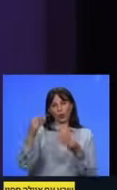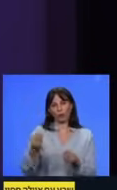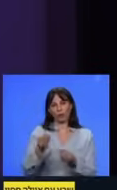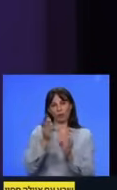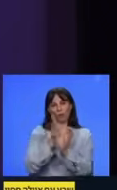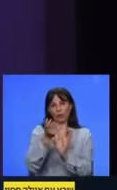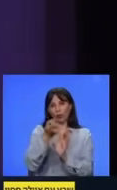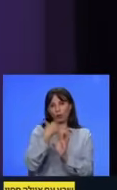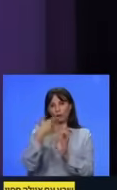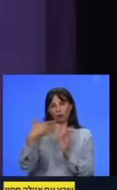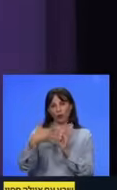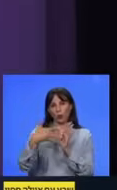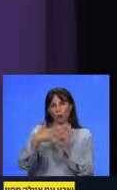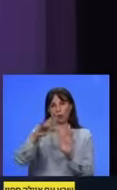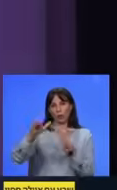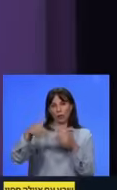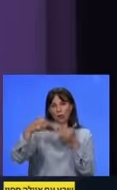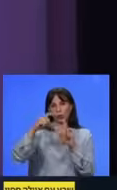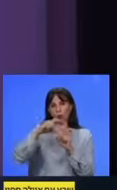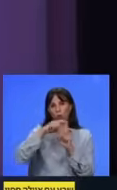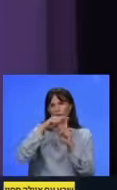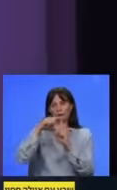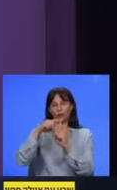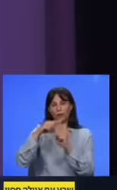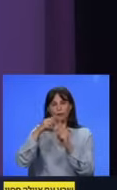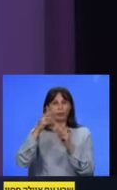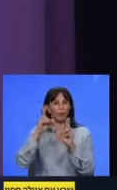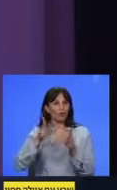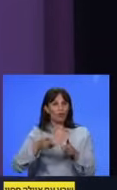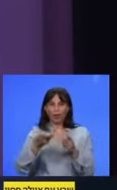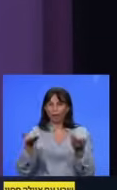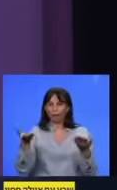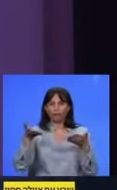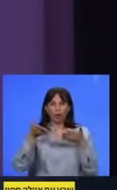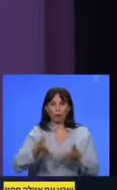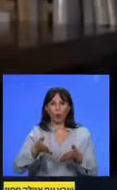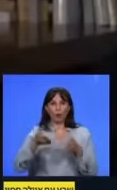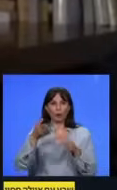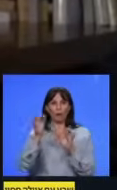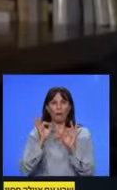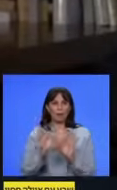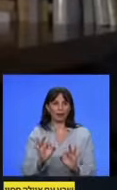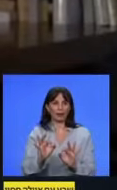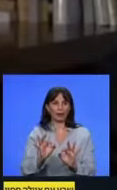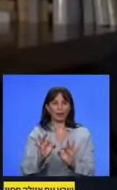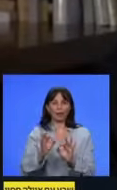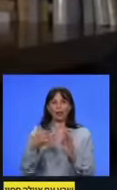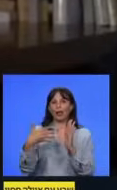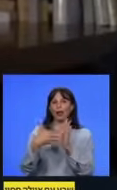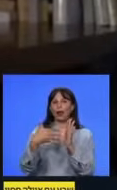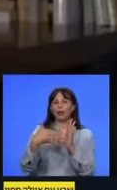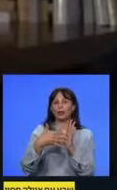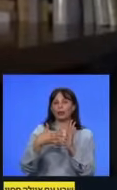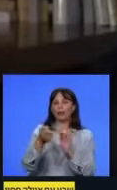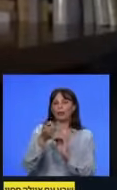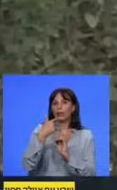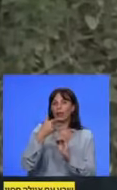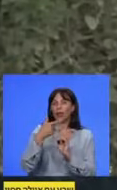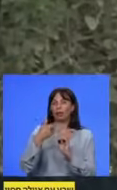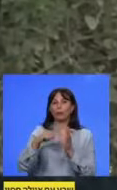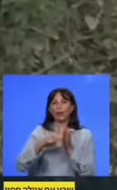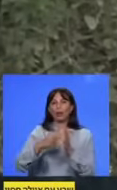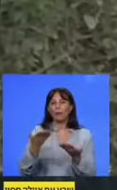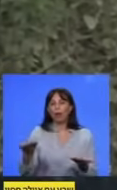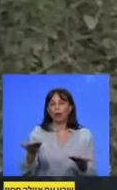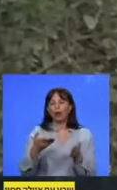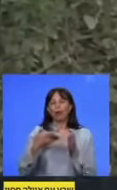נתיב מסוכן שבאמצעותו אפשר לקבור את האמת. בדיקה פסיכיאטרית נועדה למנוע דיון הוכחות שהדברים לא יצאו לאור.